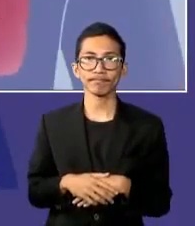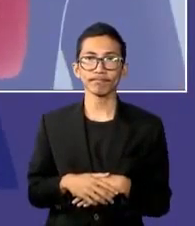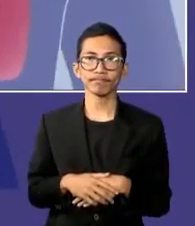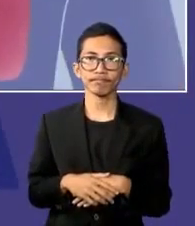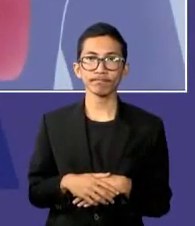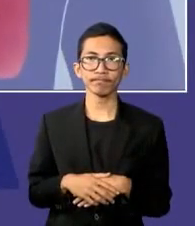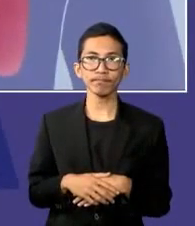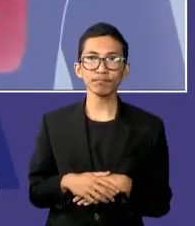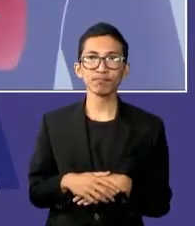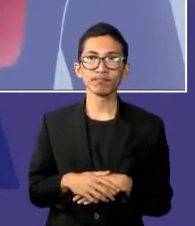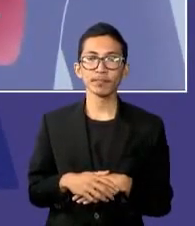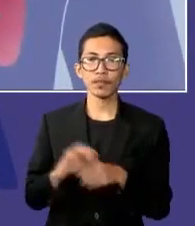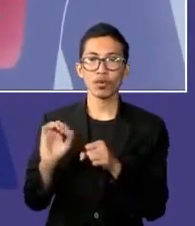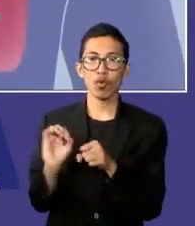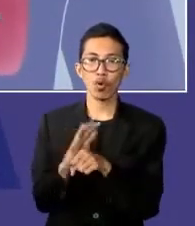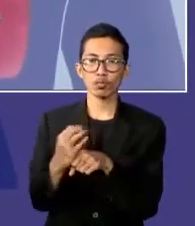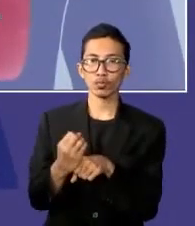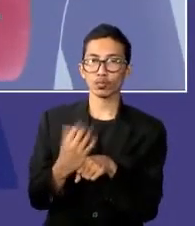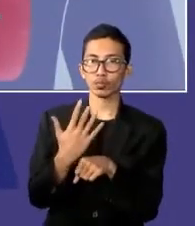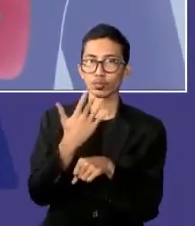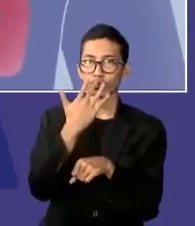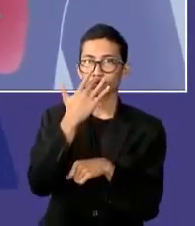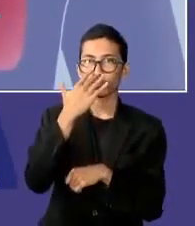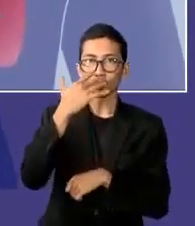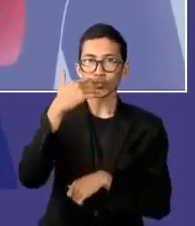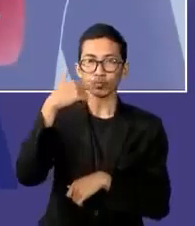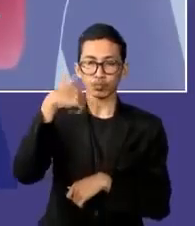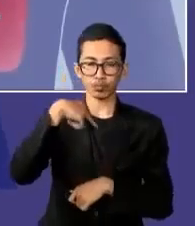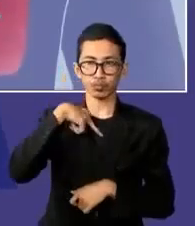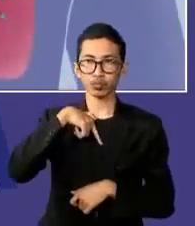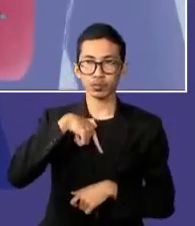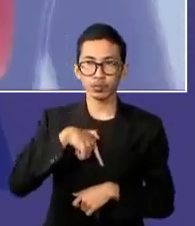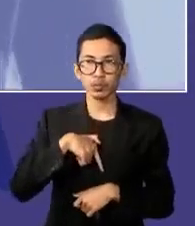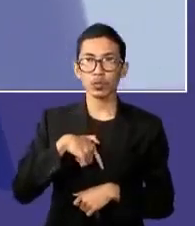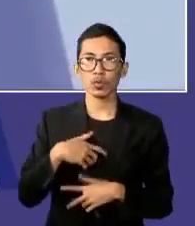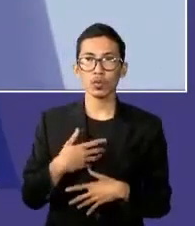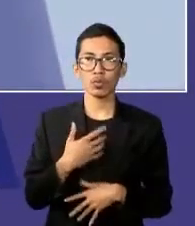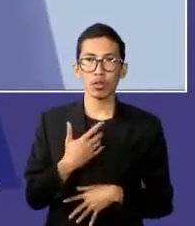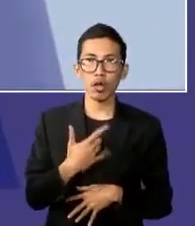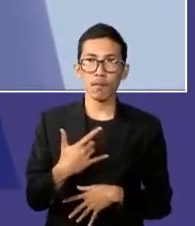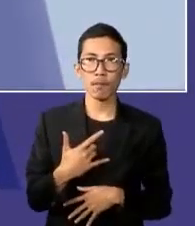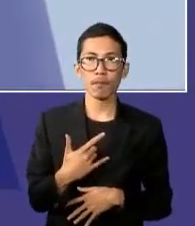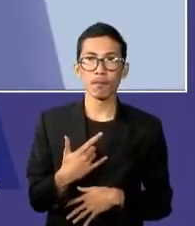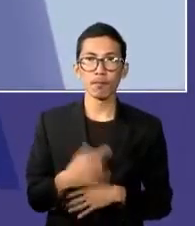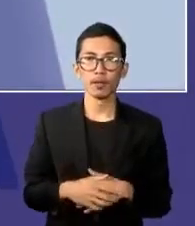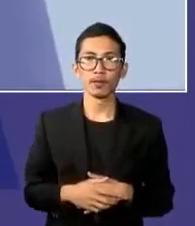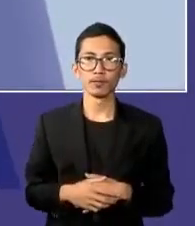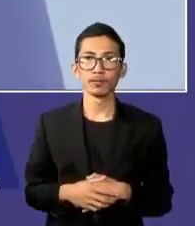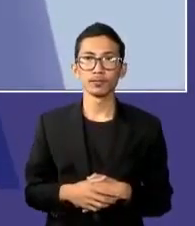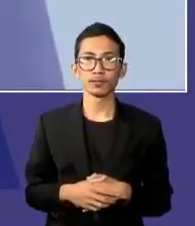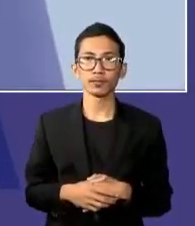akan menyebabkan sel dapat bereplikasi masuk ke dalam e tubuh SI virus tersebut dan akhirnya menyebabkan respon